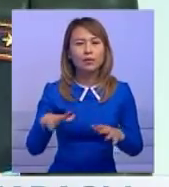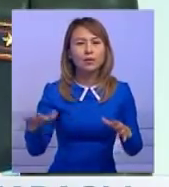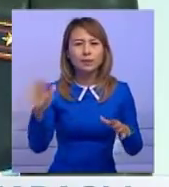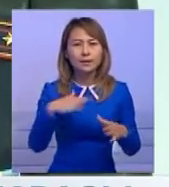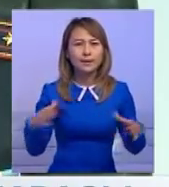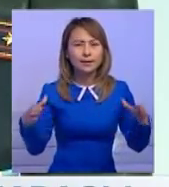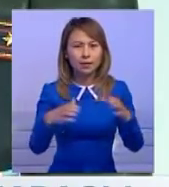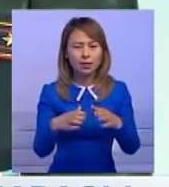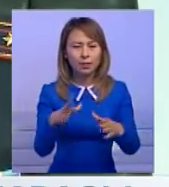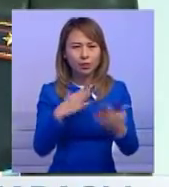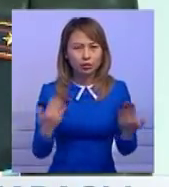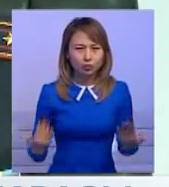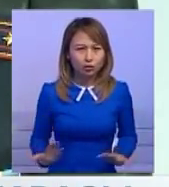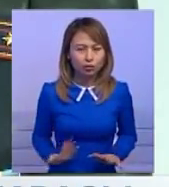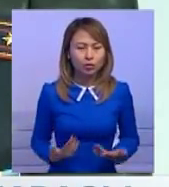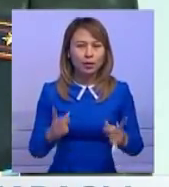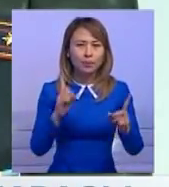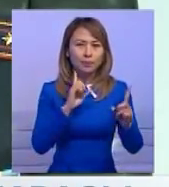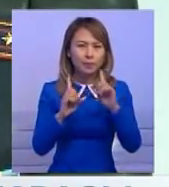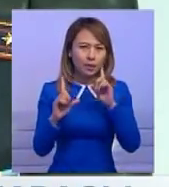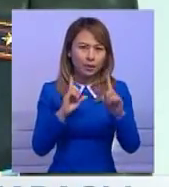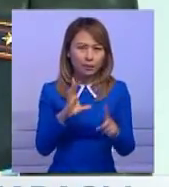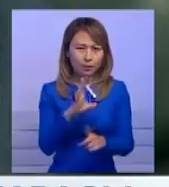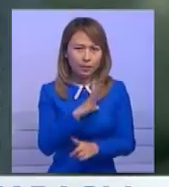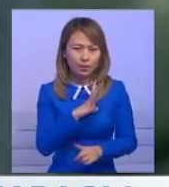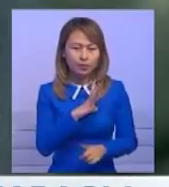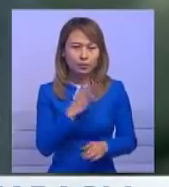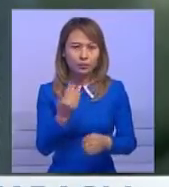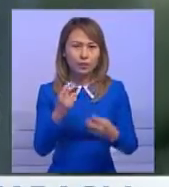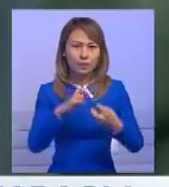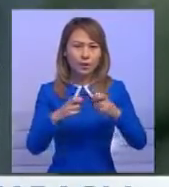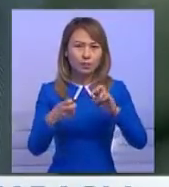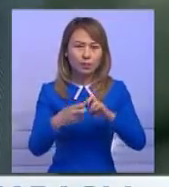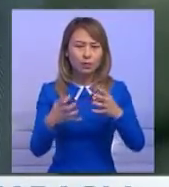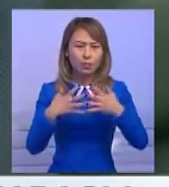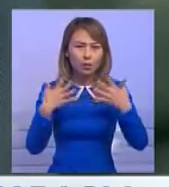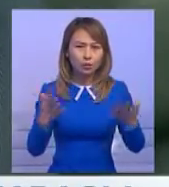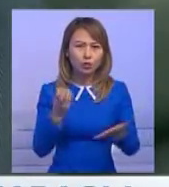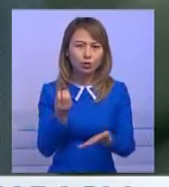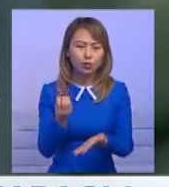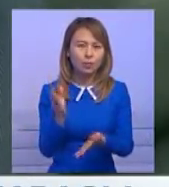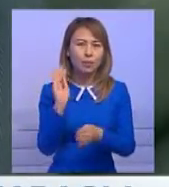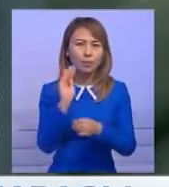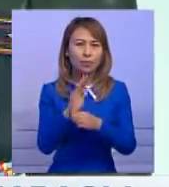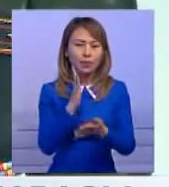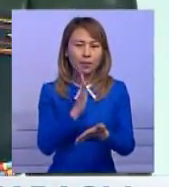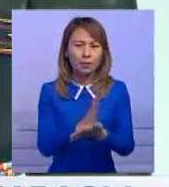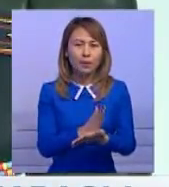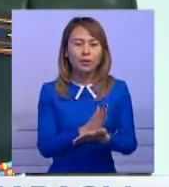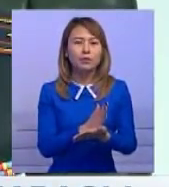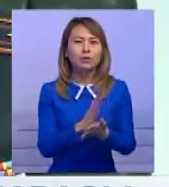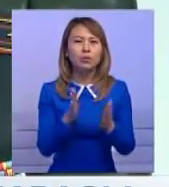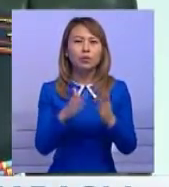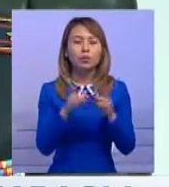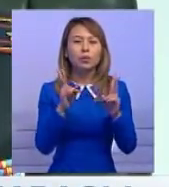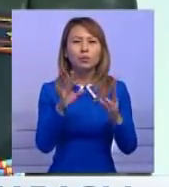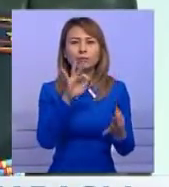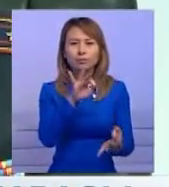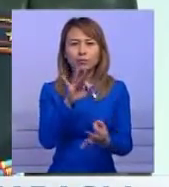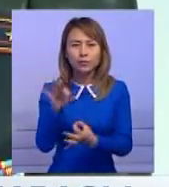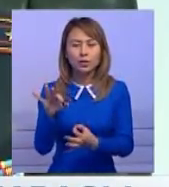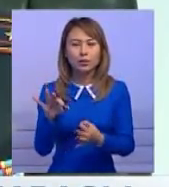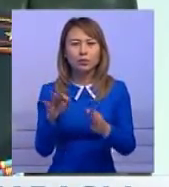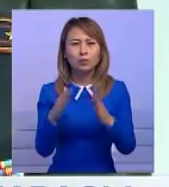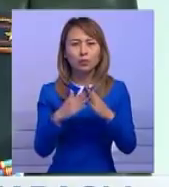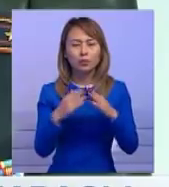жинадық. Әкімшілікте әкім жергілікті атқарушы органдарынан проблема мәселе бар әлі. Бос үйлерді жергілікті атқарушы органдарынан